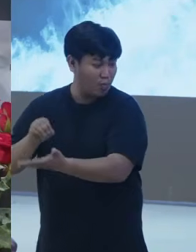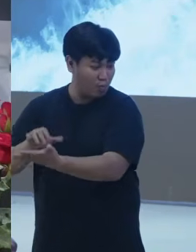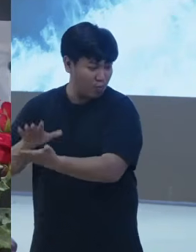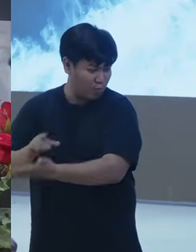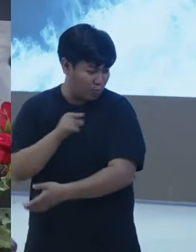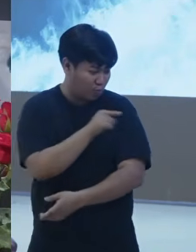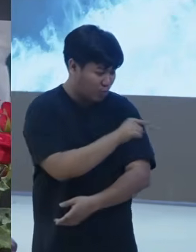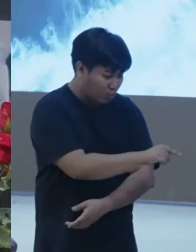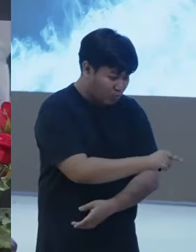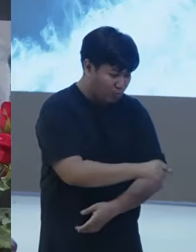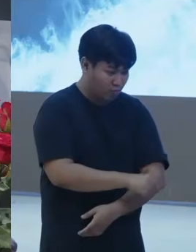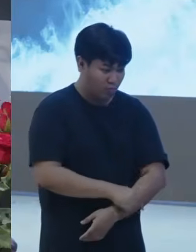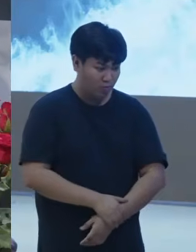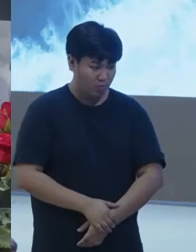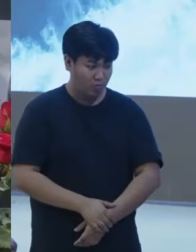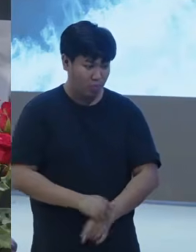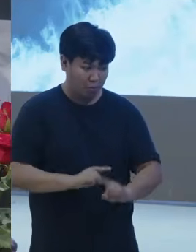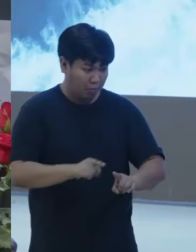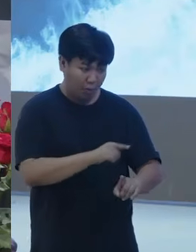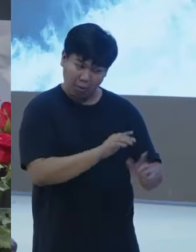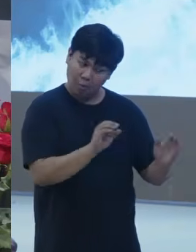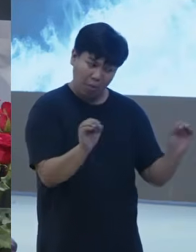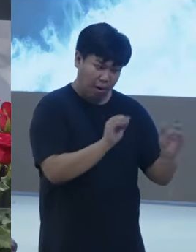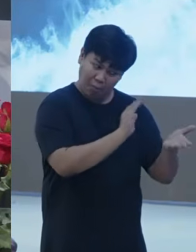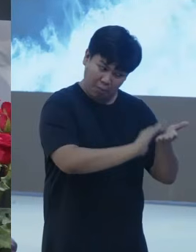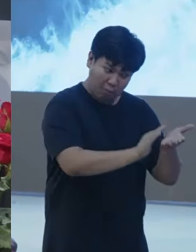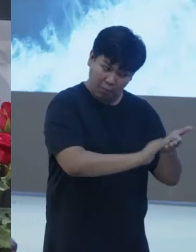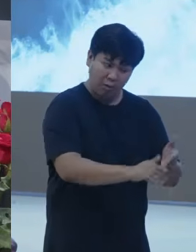Dapat sa'yo makulong. So kinulong siya.